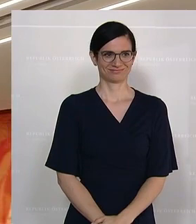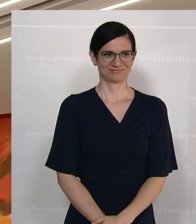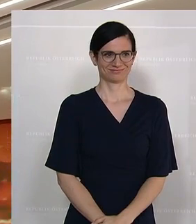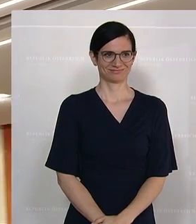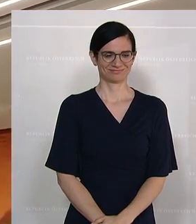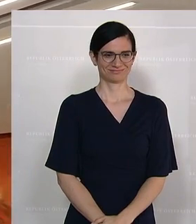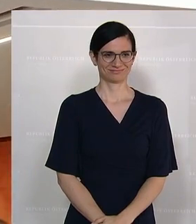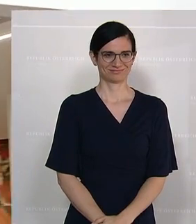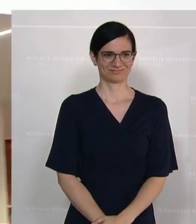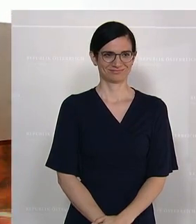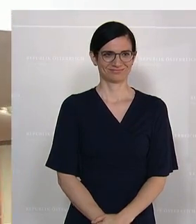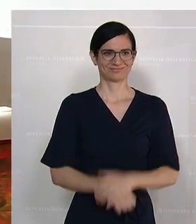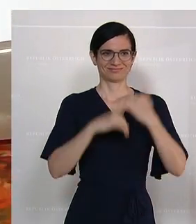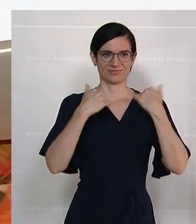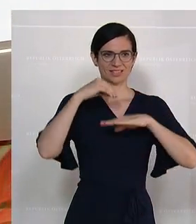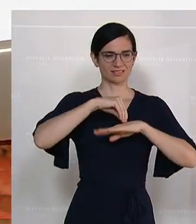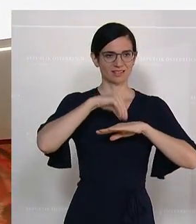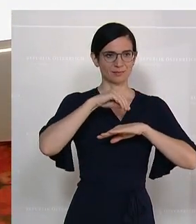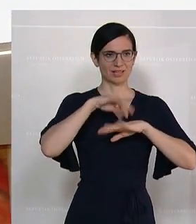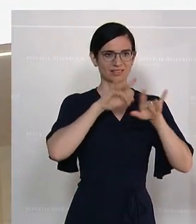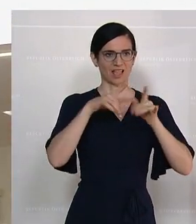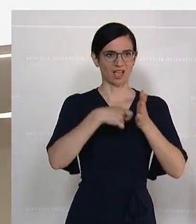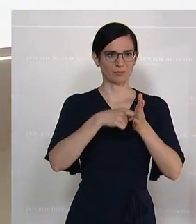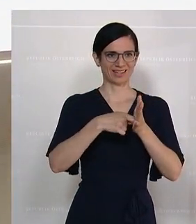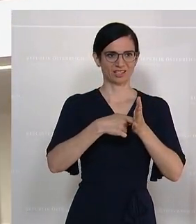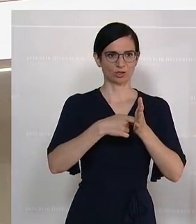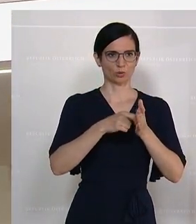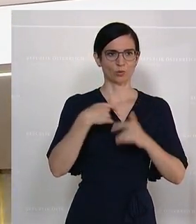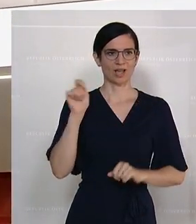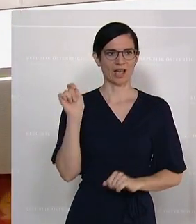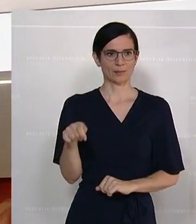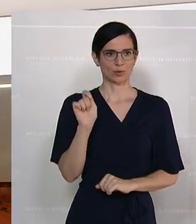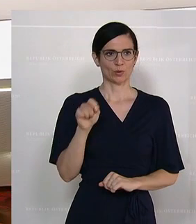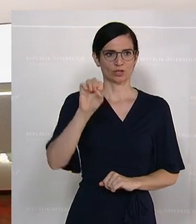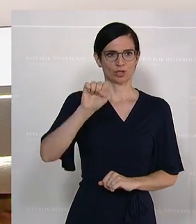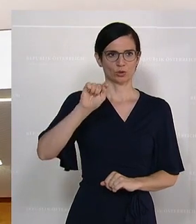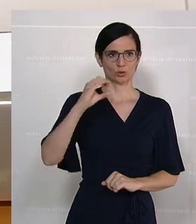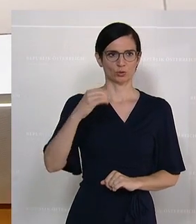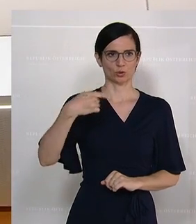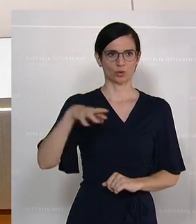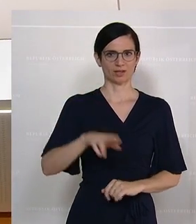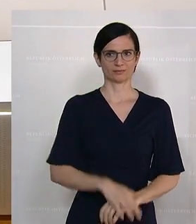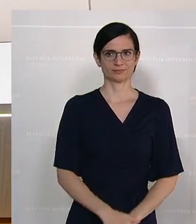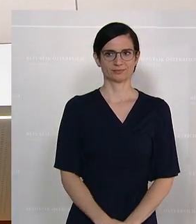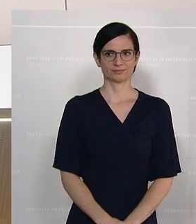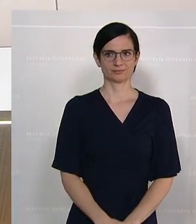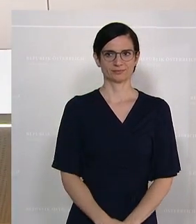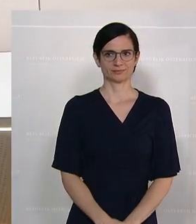zu wort gemeldet ist zu einer tatsächlichen berichtigung der abgeordnete stünker bitte sehr